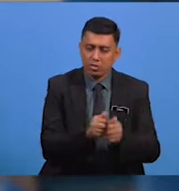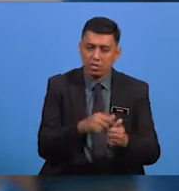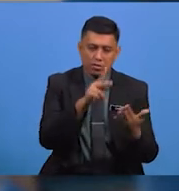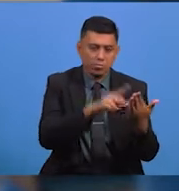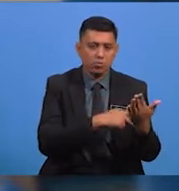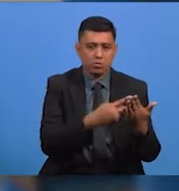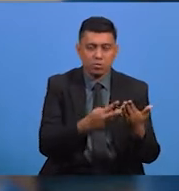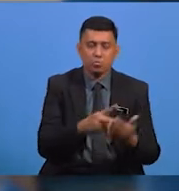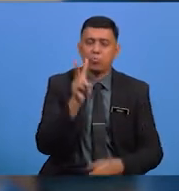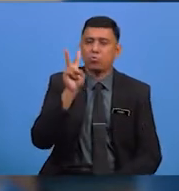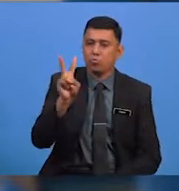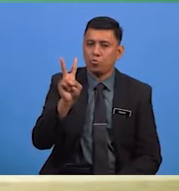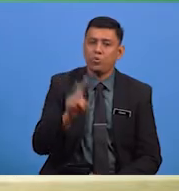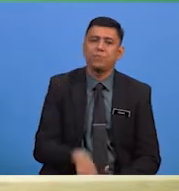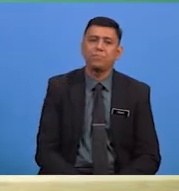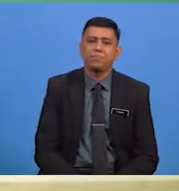pantun nombor 2.